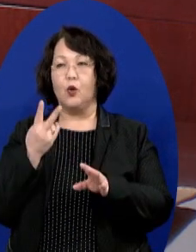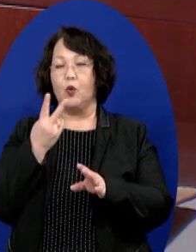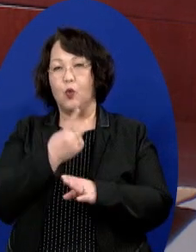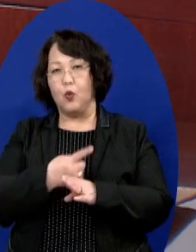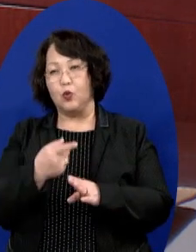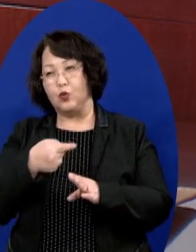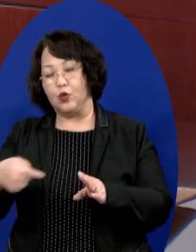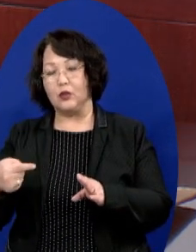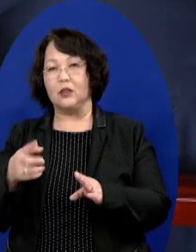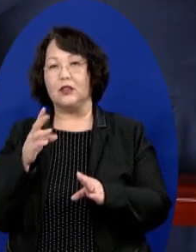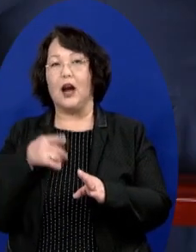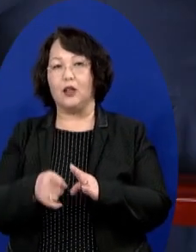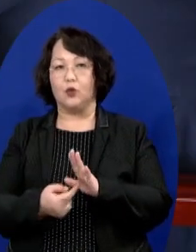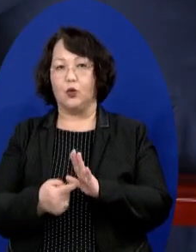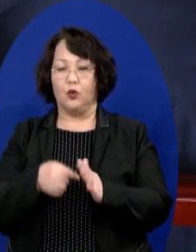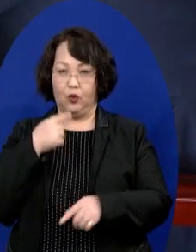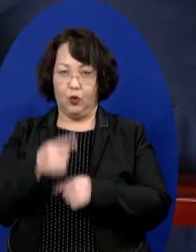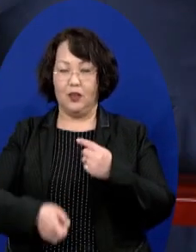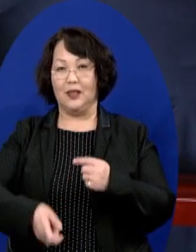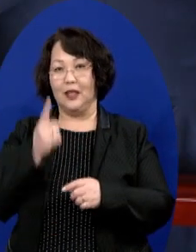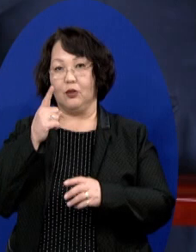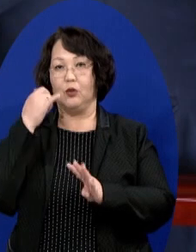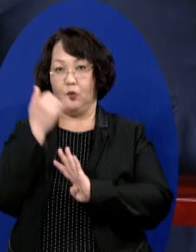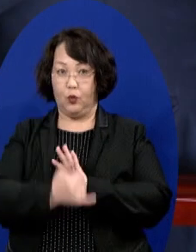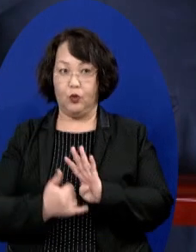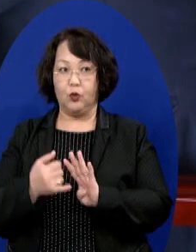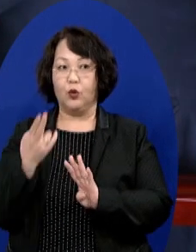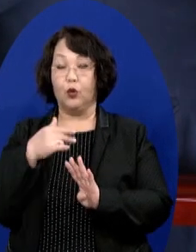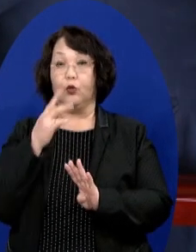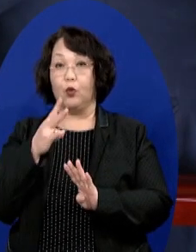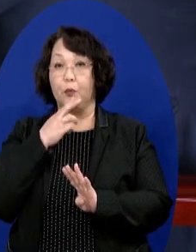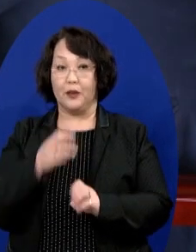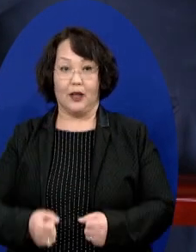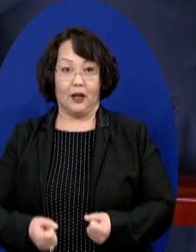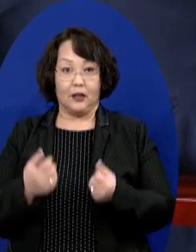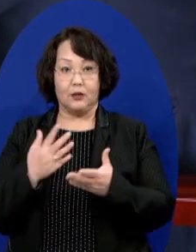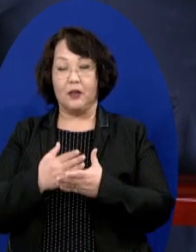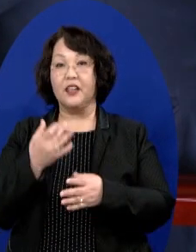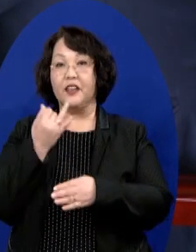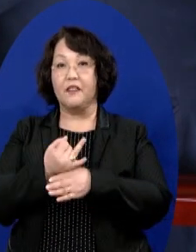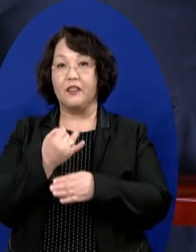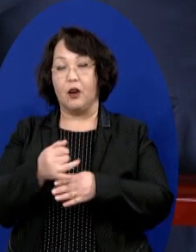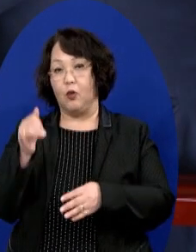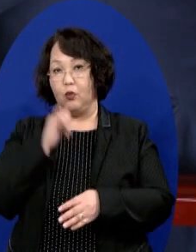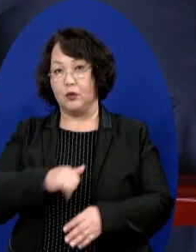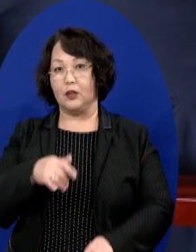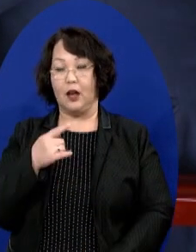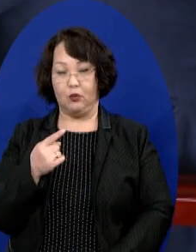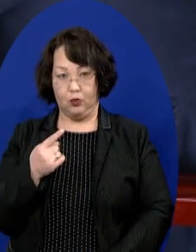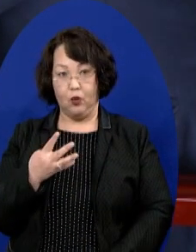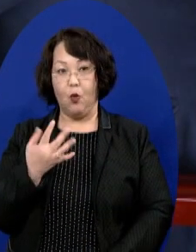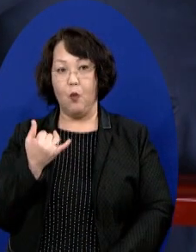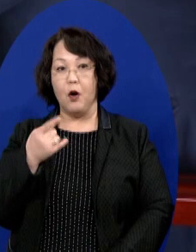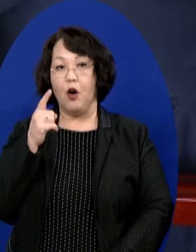талаар ярилцсоолоо. Яг нэгдүгээр үлрэлийн дүн мэдээ гарлаа. За тэгэхээр инфляци бол улсын хэмжээнд 14.1% Улаанбаатарт